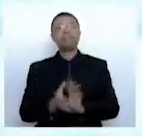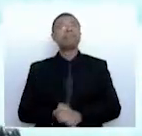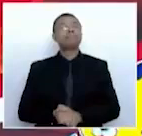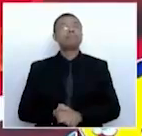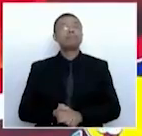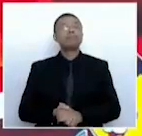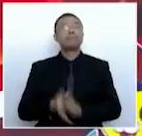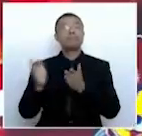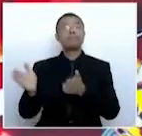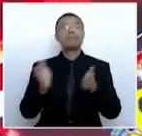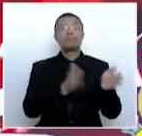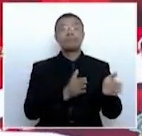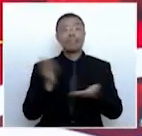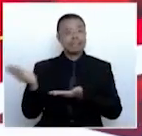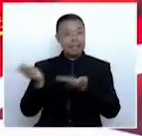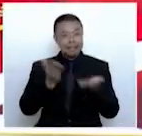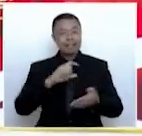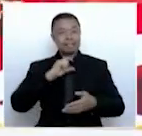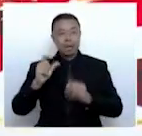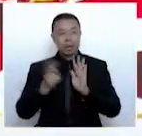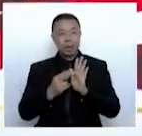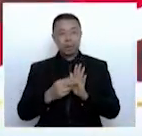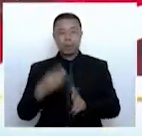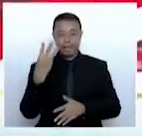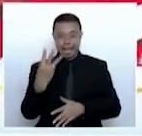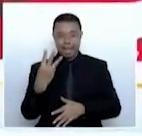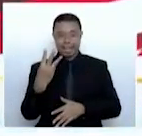baik selanjutnya kami persilakan Pasangan calon nomor urut t